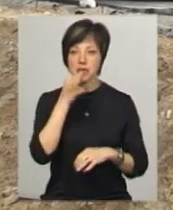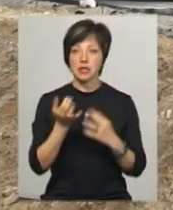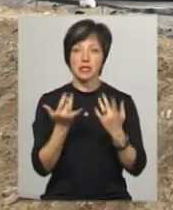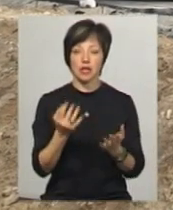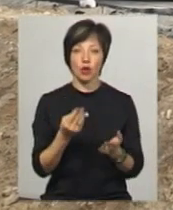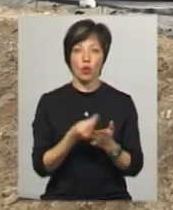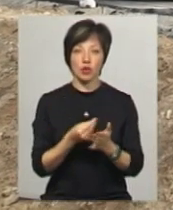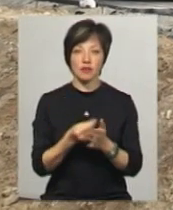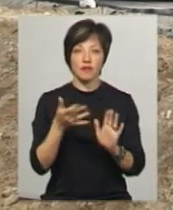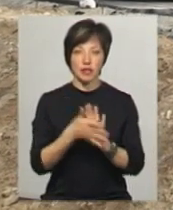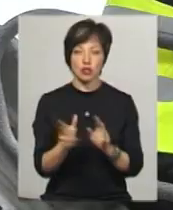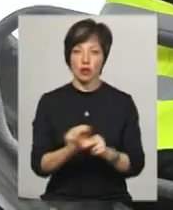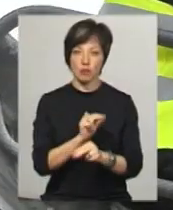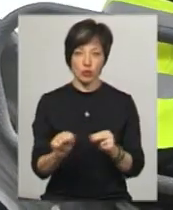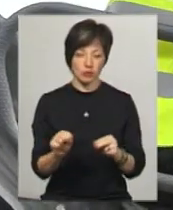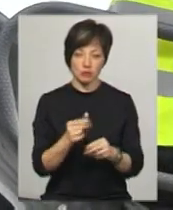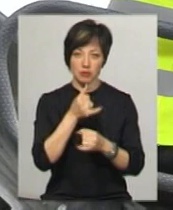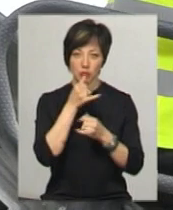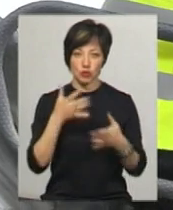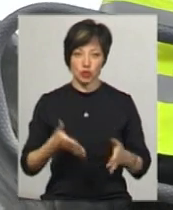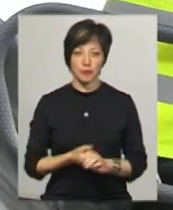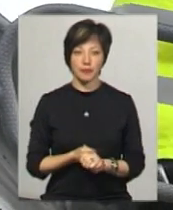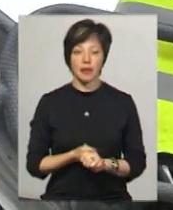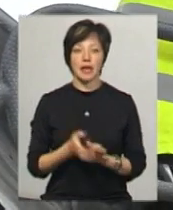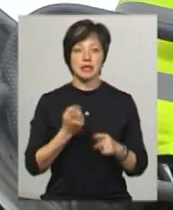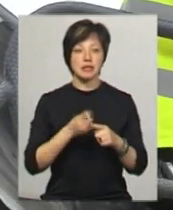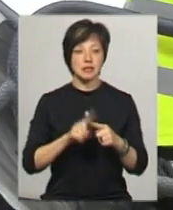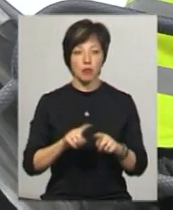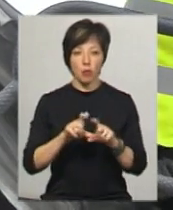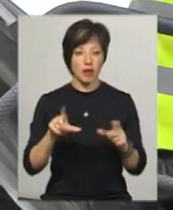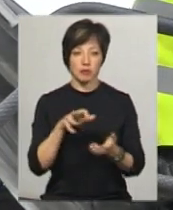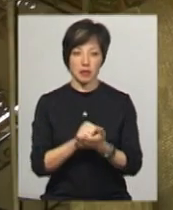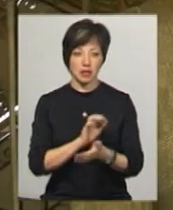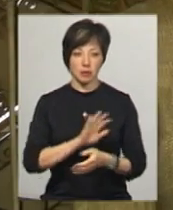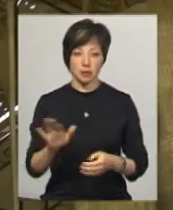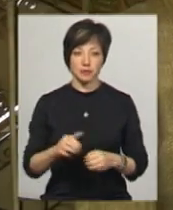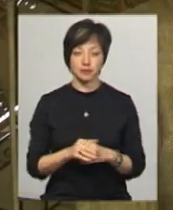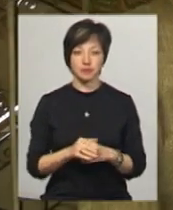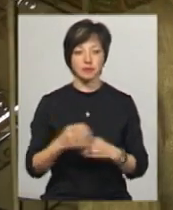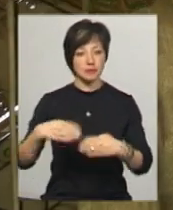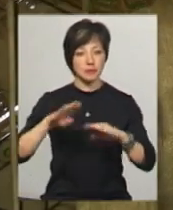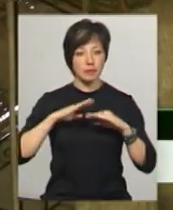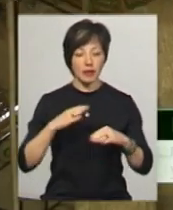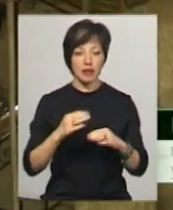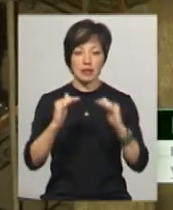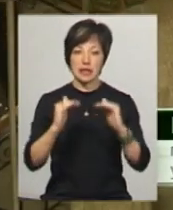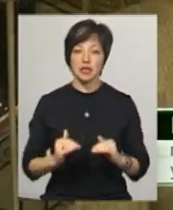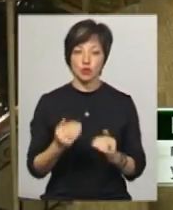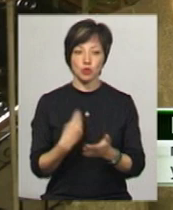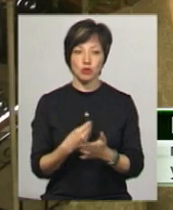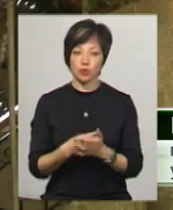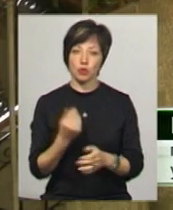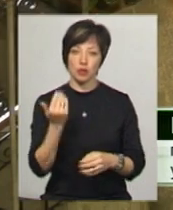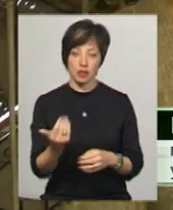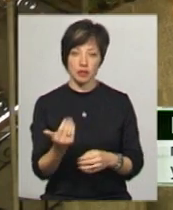скільки коштів вже витрачено на ремонт, Наталя Колодій не може. Каже, цим об'єктом не займаються. Вони запропонували найнижчу ціну, і